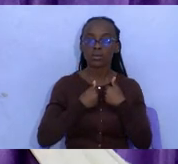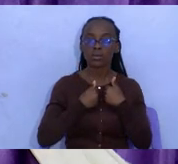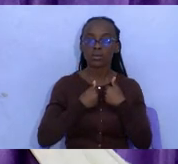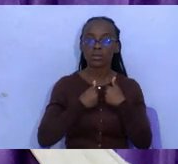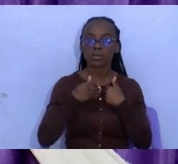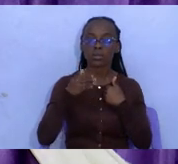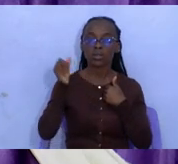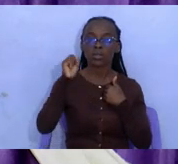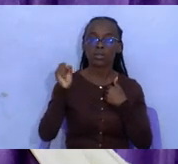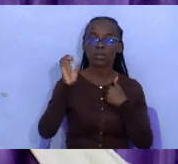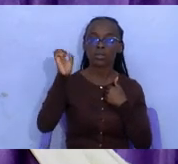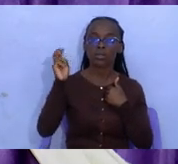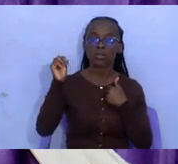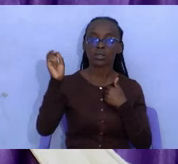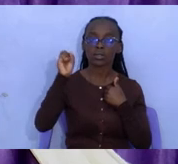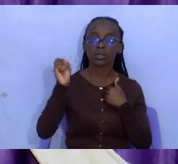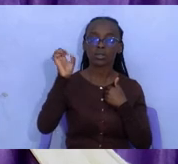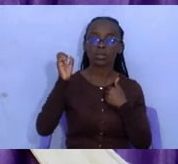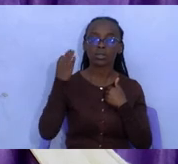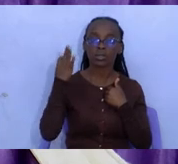Unajua kuna mtu namuona 1 week alienda.